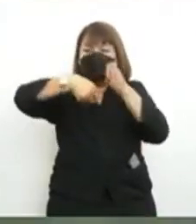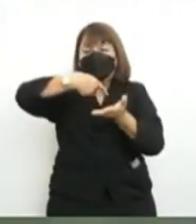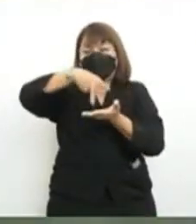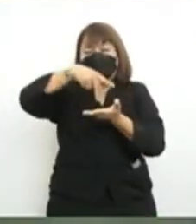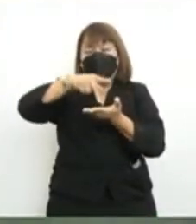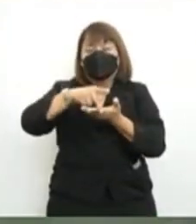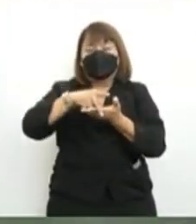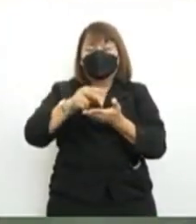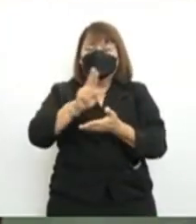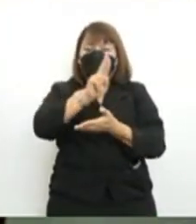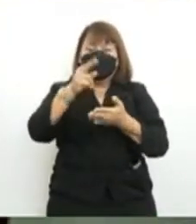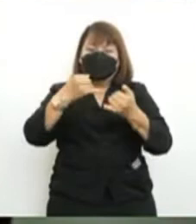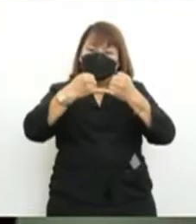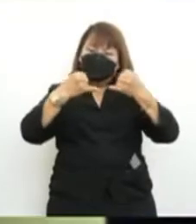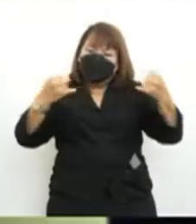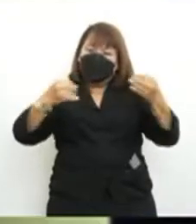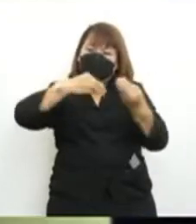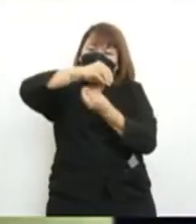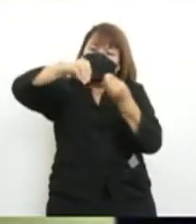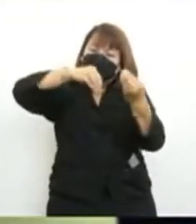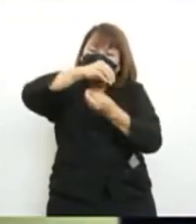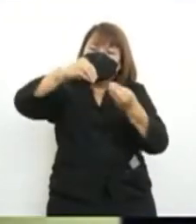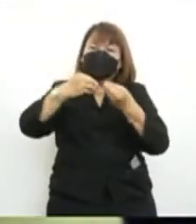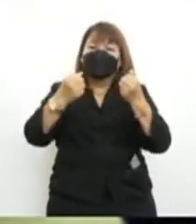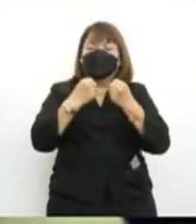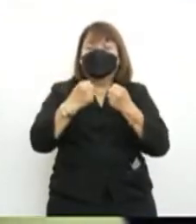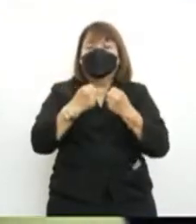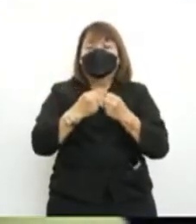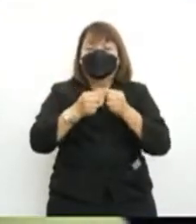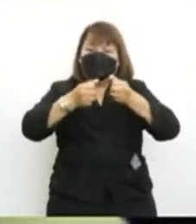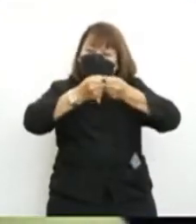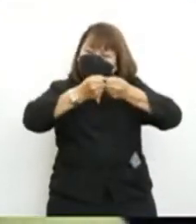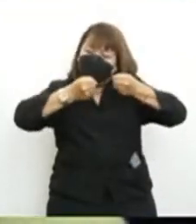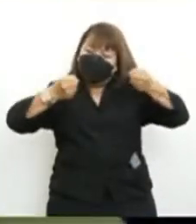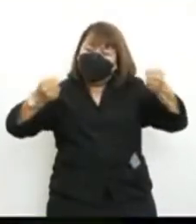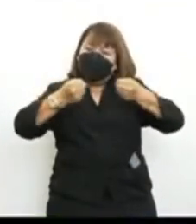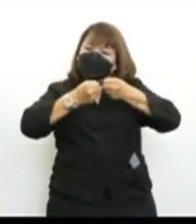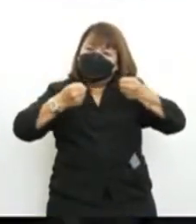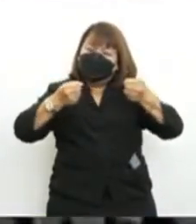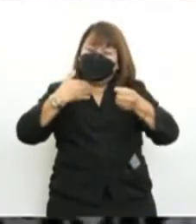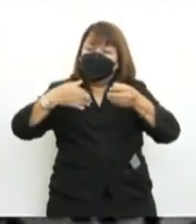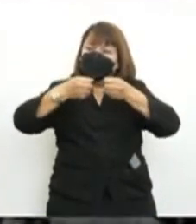ให้แน่นซึ่งควรดึงผ้ายืดให้ขยายให้ได้มากที่สุด